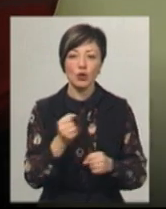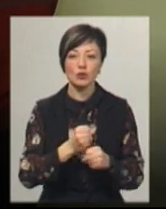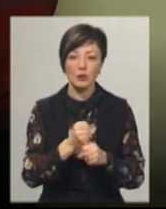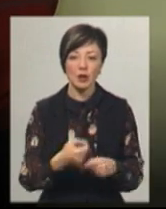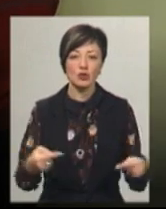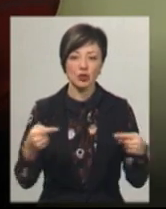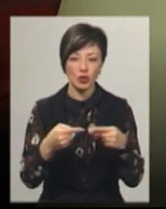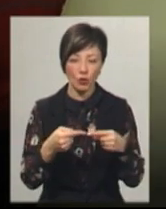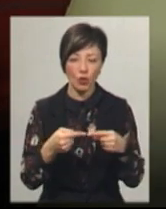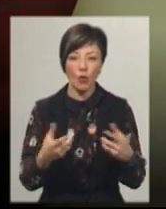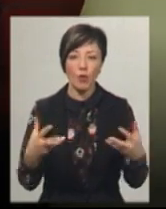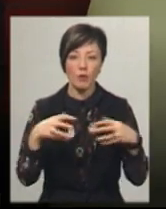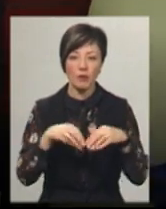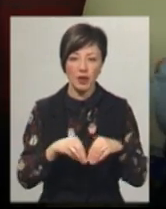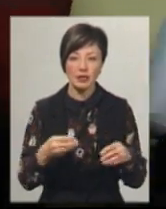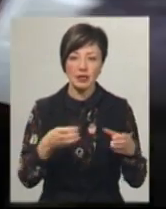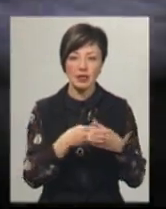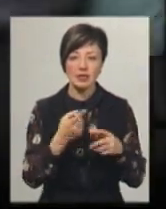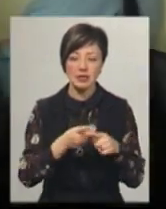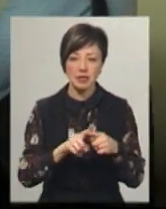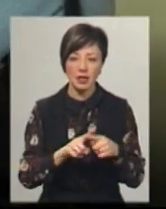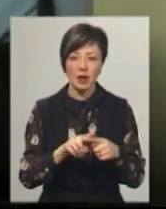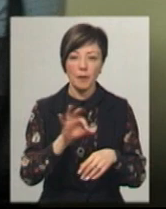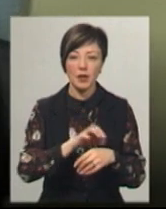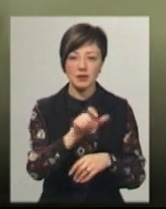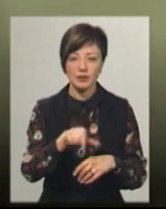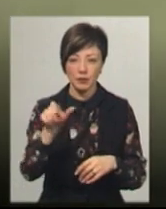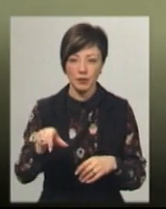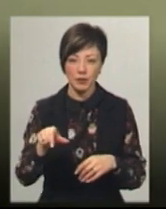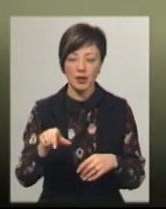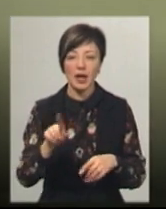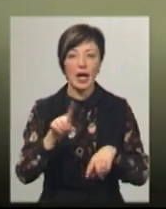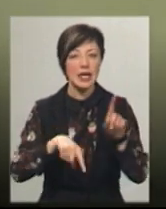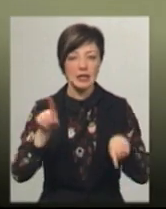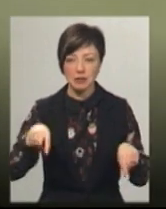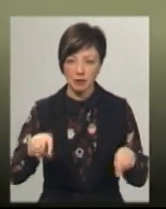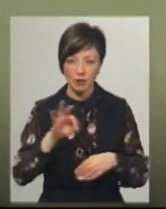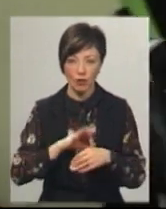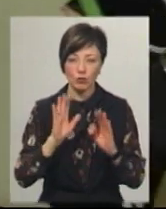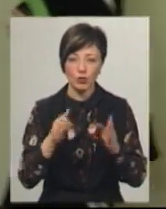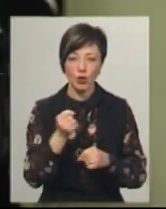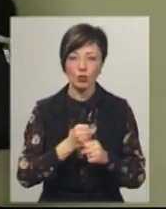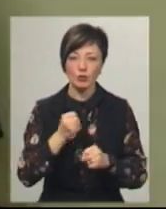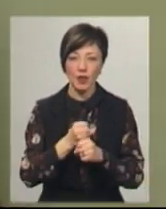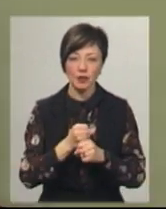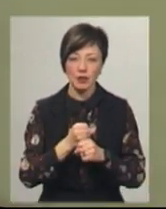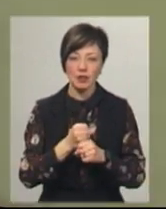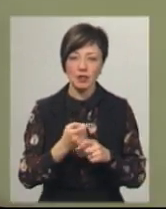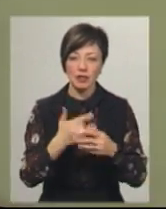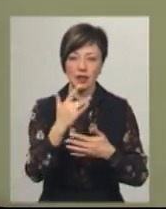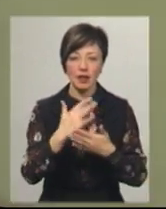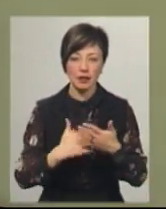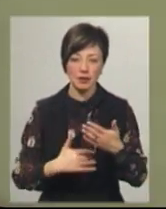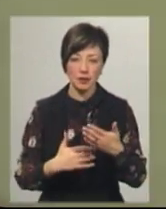чітко об'єднання оцих пацієнтів з орфанними захворюваннями. Воно буде розробляти цілий